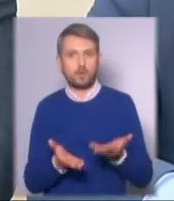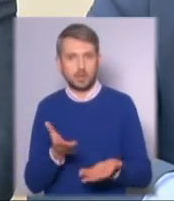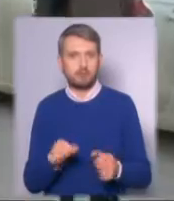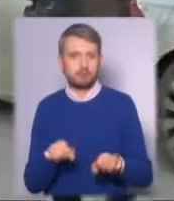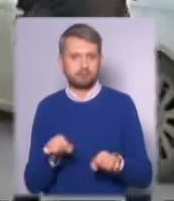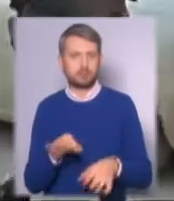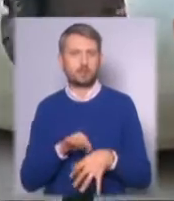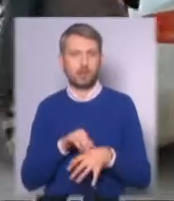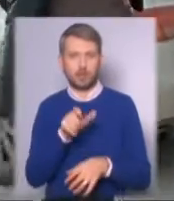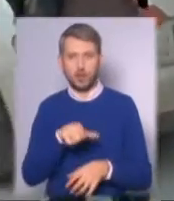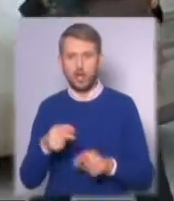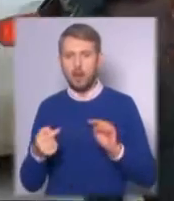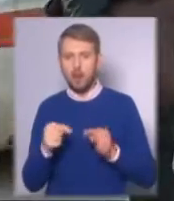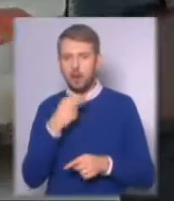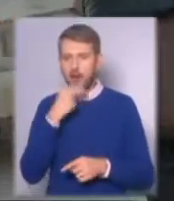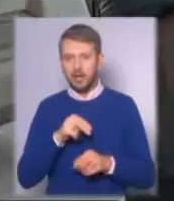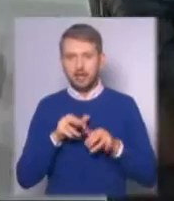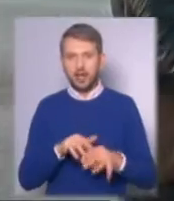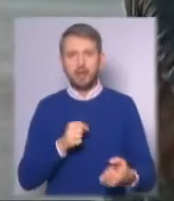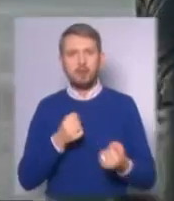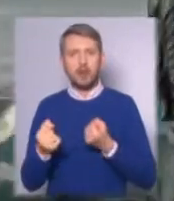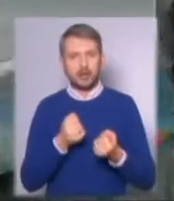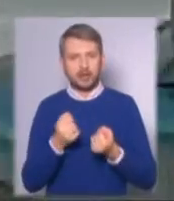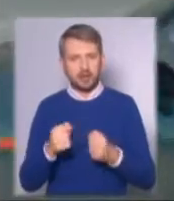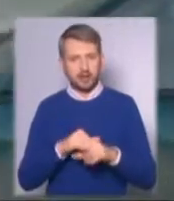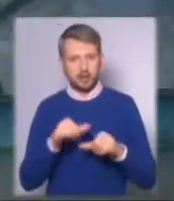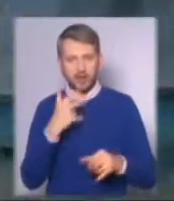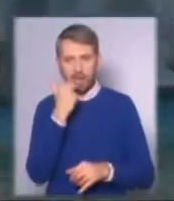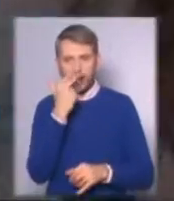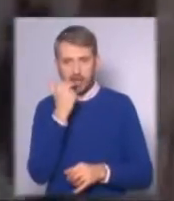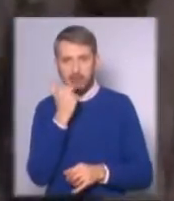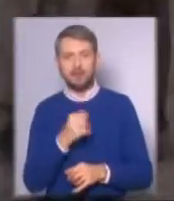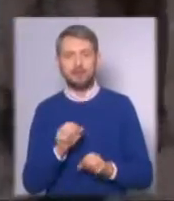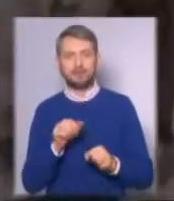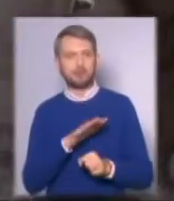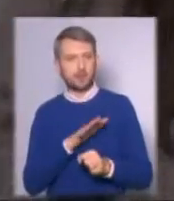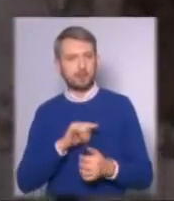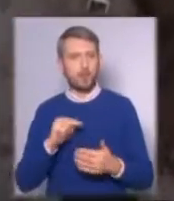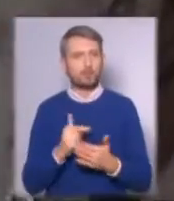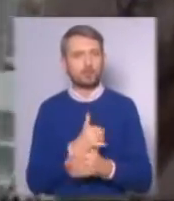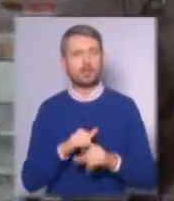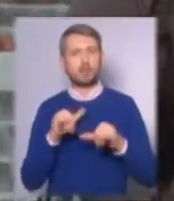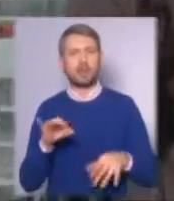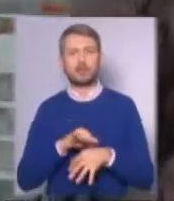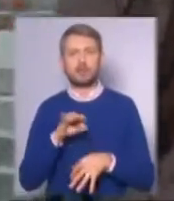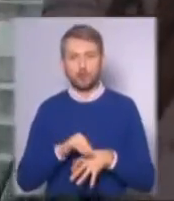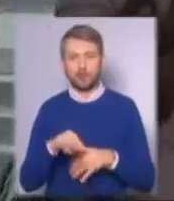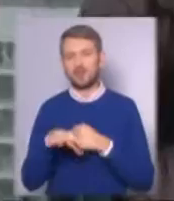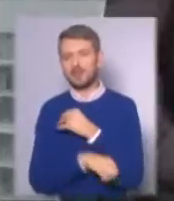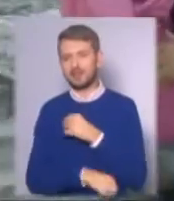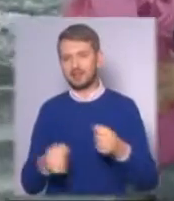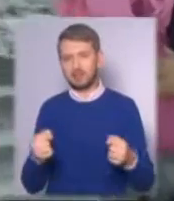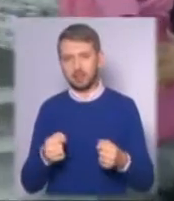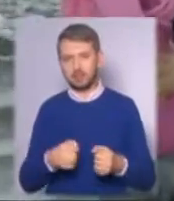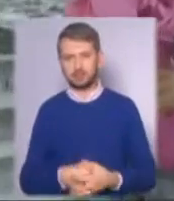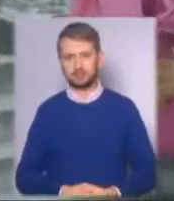людей. Попри ефективні заходи в боротьбі з розповсюдженням грипу, не відкидають і повторний спалах захворюваності наприкінці зими. Івана Біличенко,